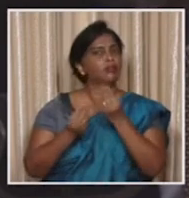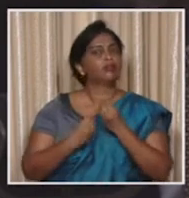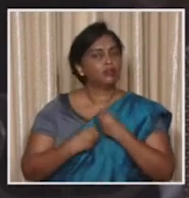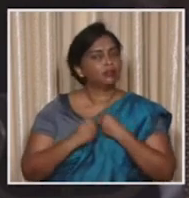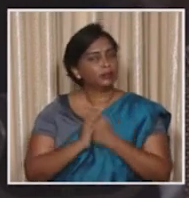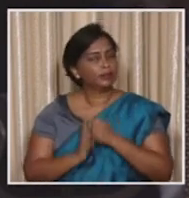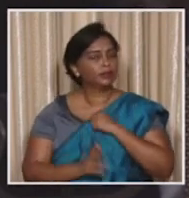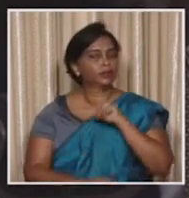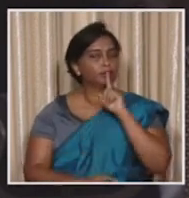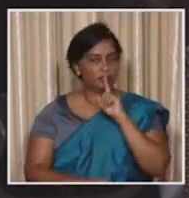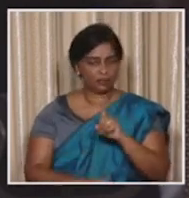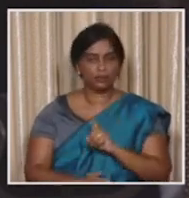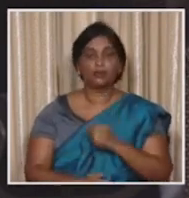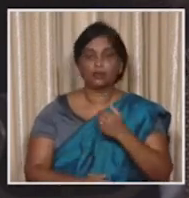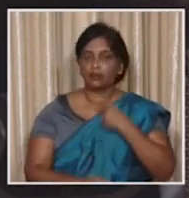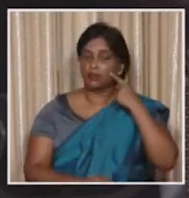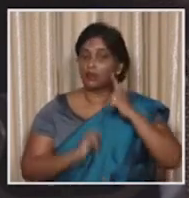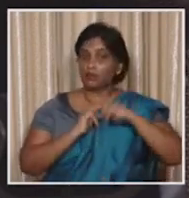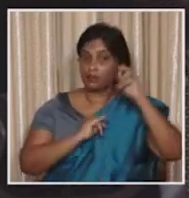நான் பல்கலைக்கழக மாணவனாக இருந்த பொழுது